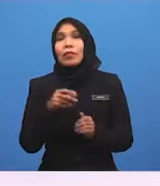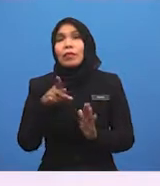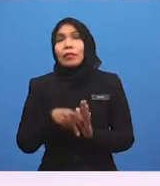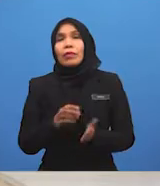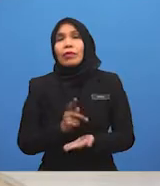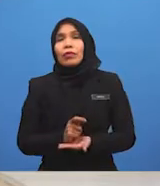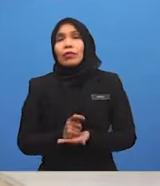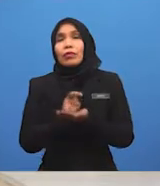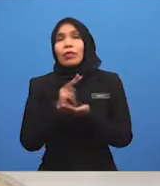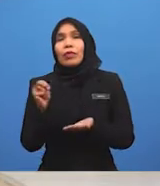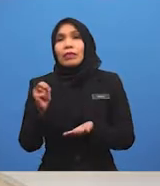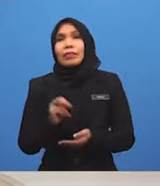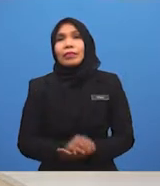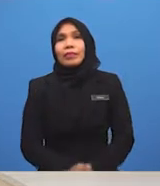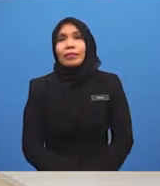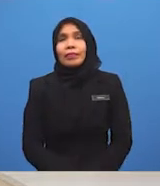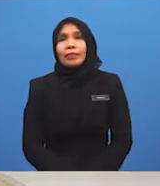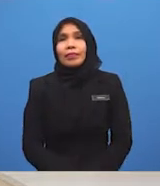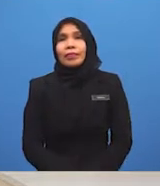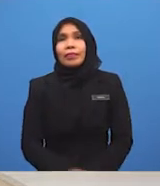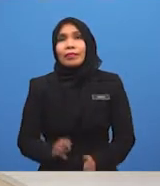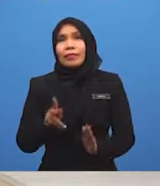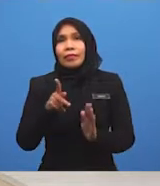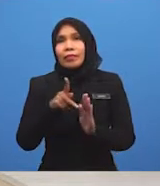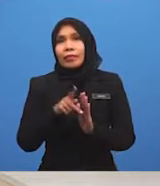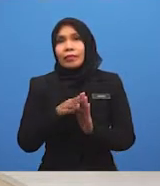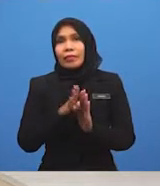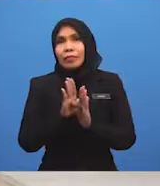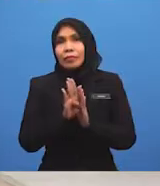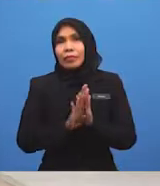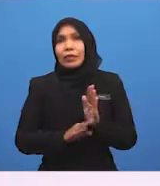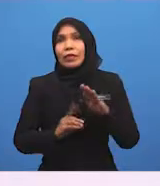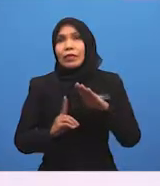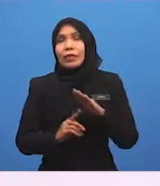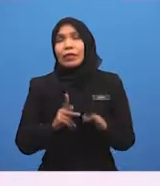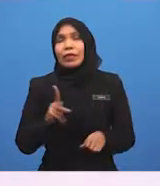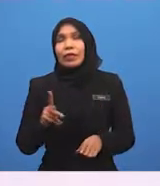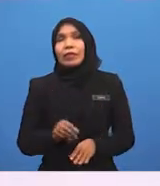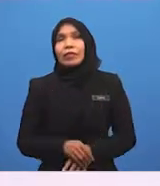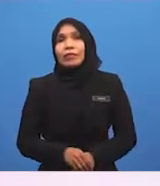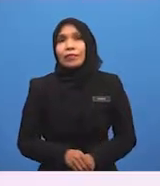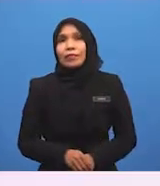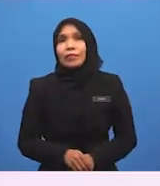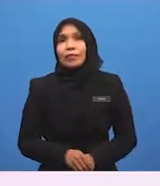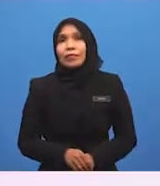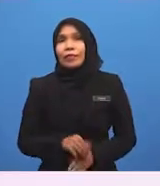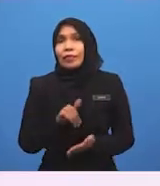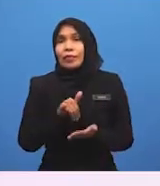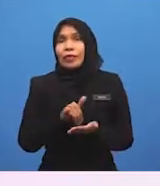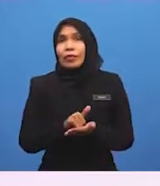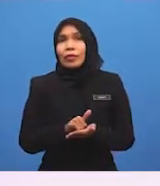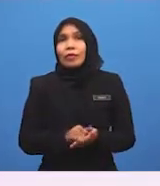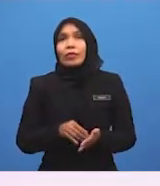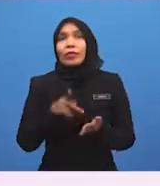semua. Berdasarkan semua situasi yang kita bincangkan tadi, apakah perasaan